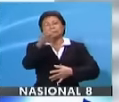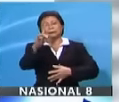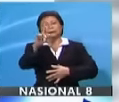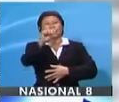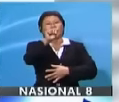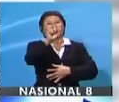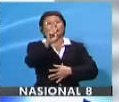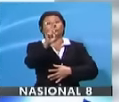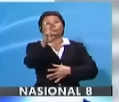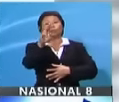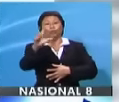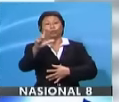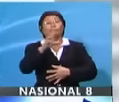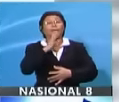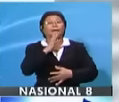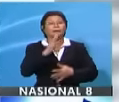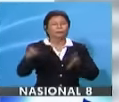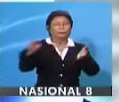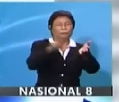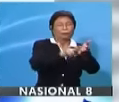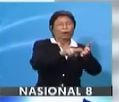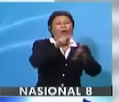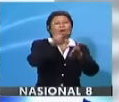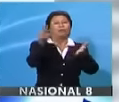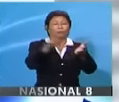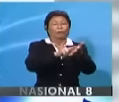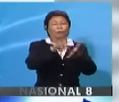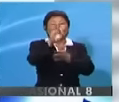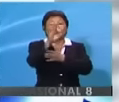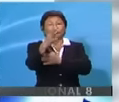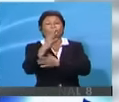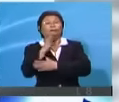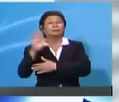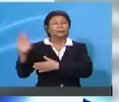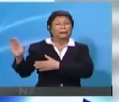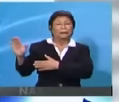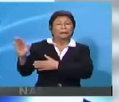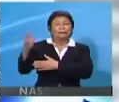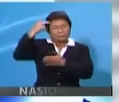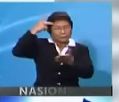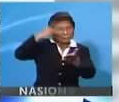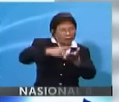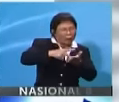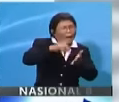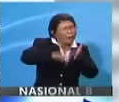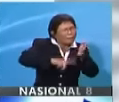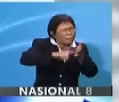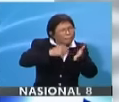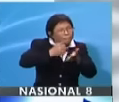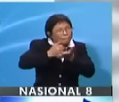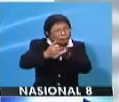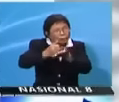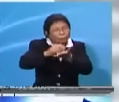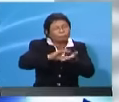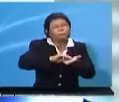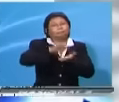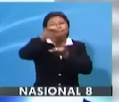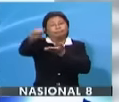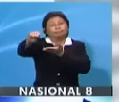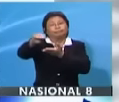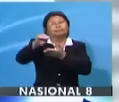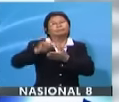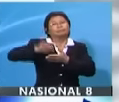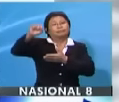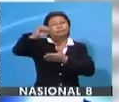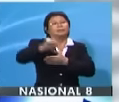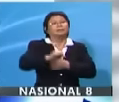Abduh Nik Aziz, dalam catatan di laman Facebook menyatakan pihaknya akan mengenal pasti bentuk bantuan yang akan disampaikan.